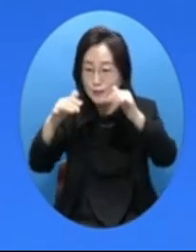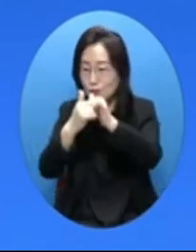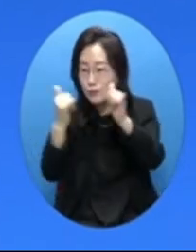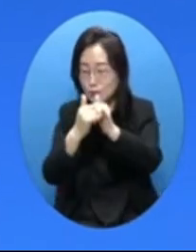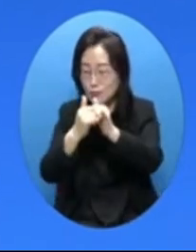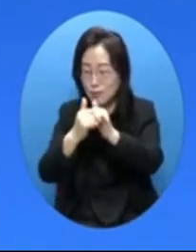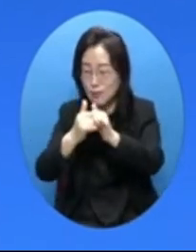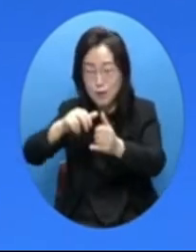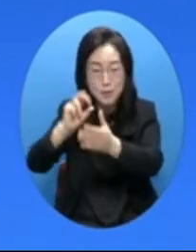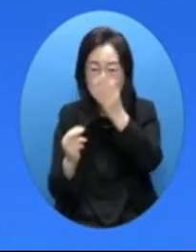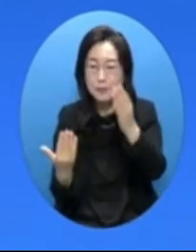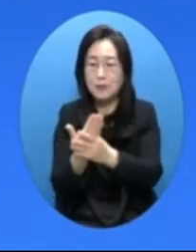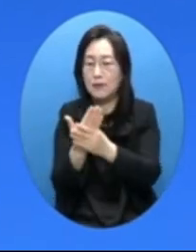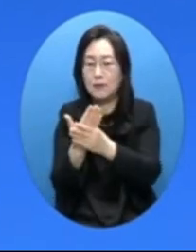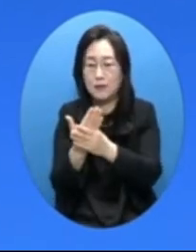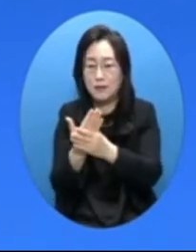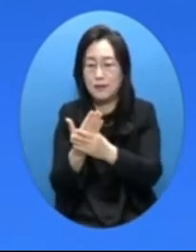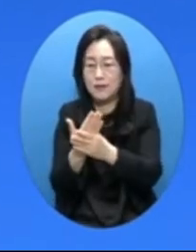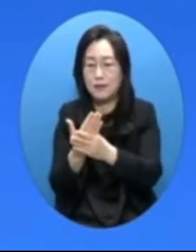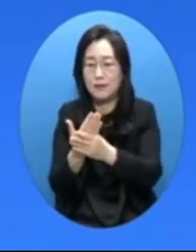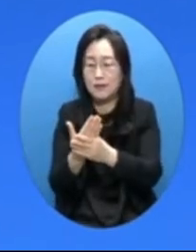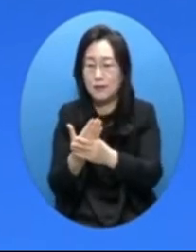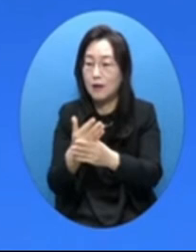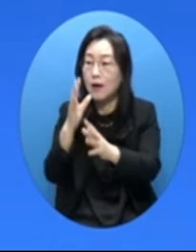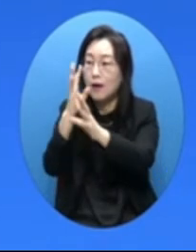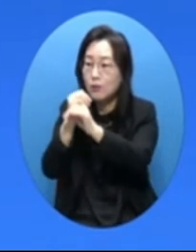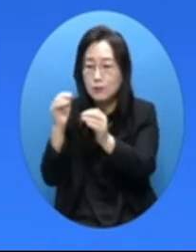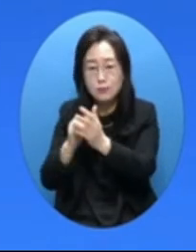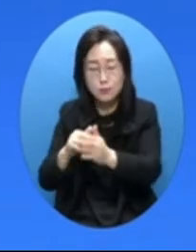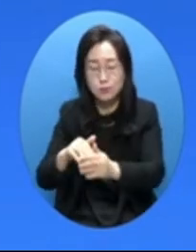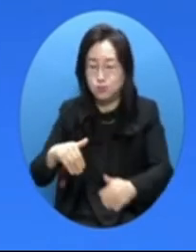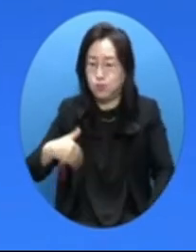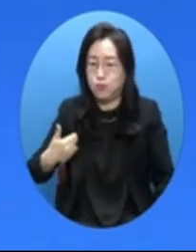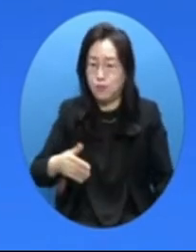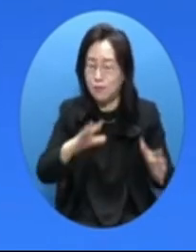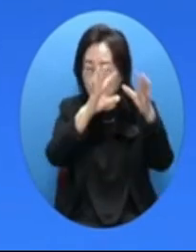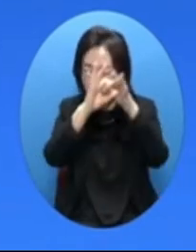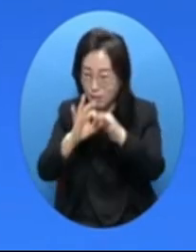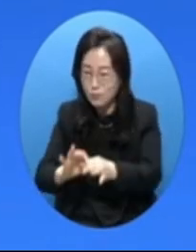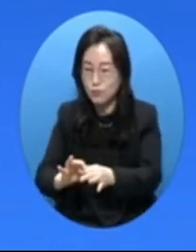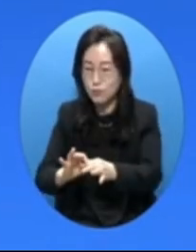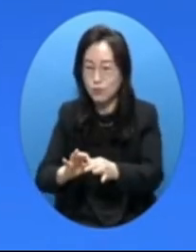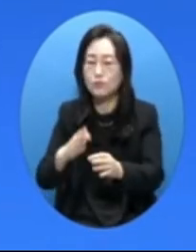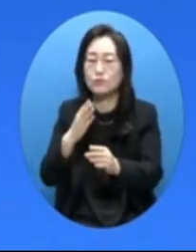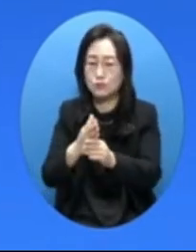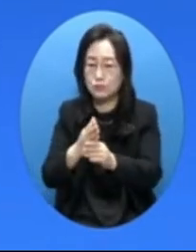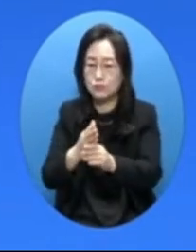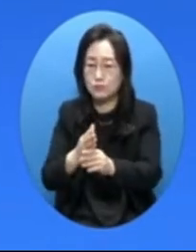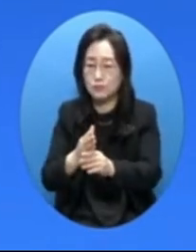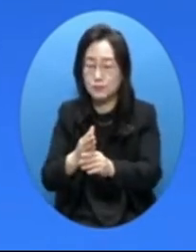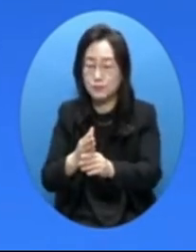여리고가 터져 가지고 언제 끝날지 모르는 전쟁이 지금도 계속되고 있습니다 이것은